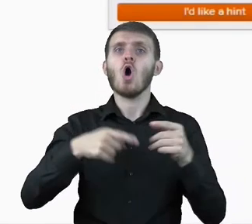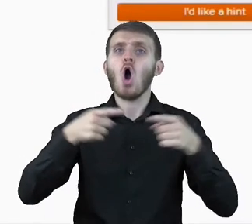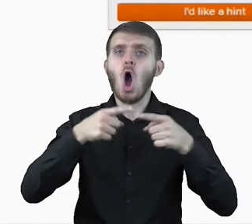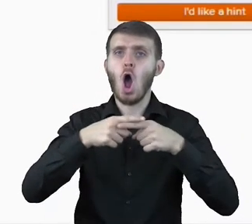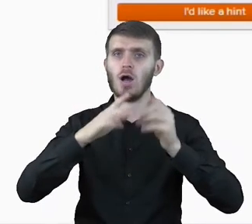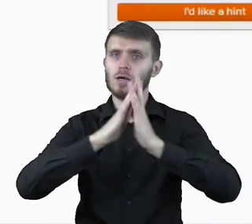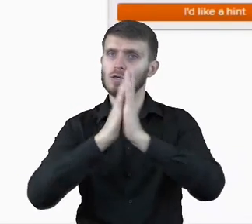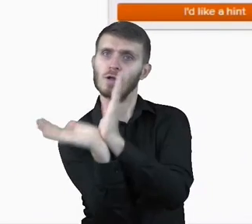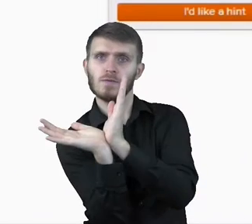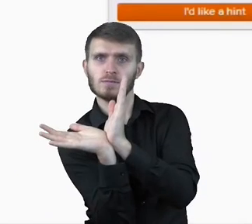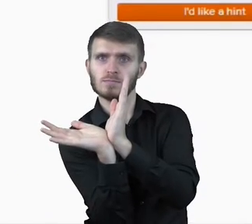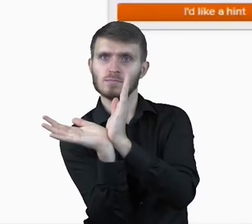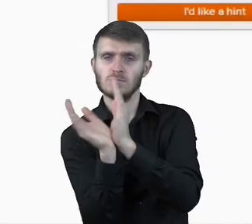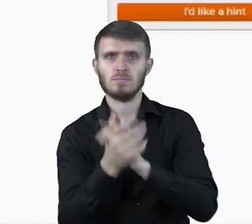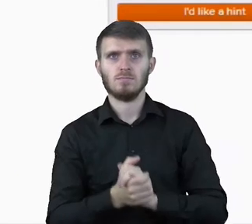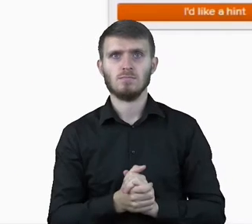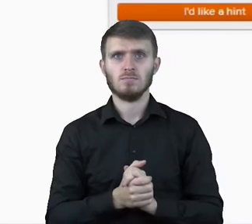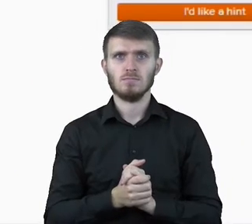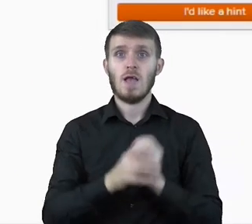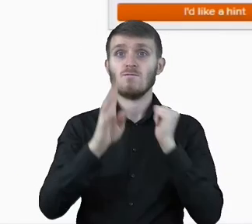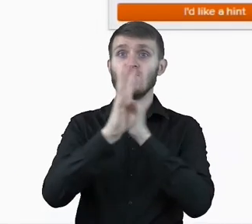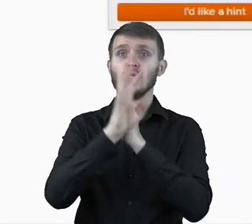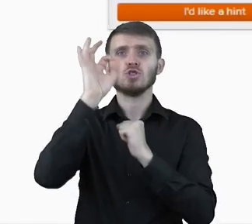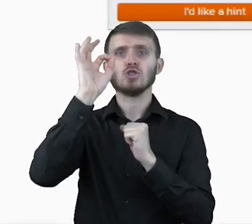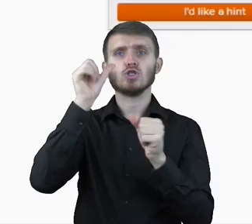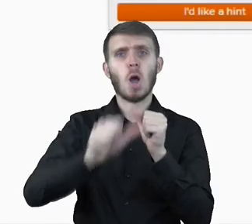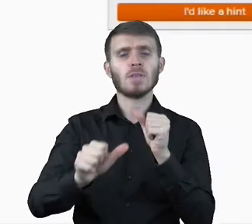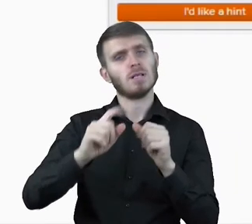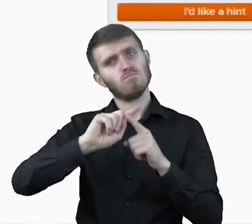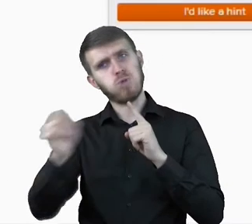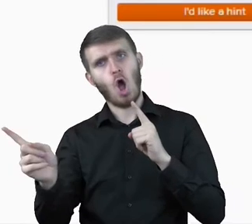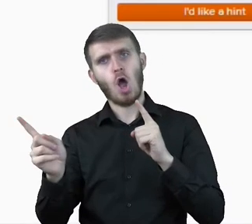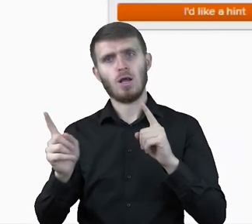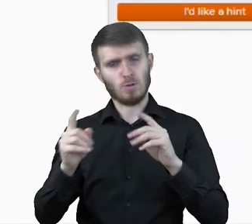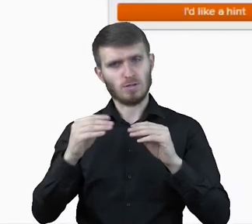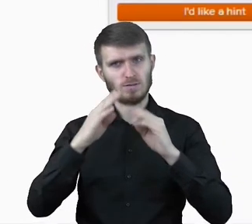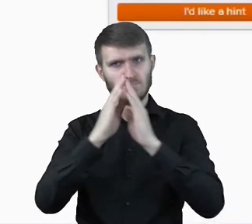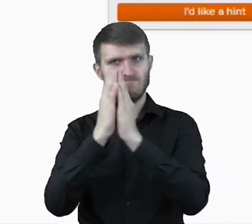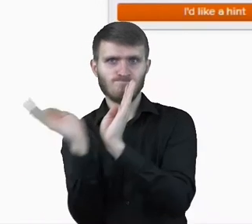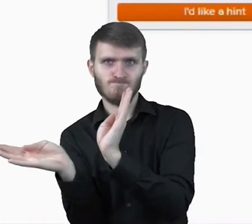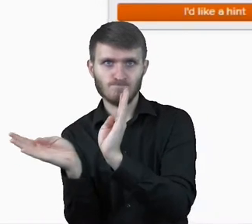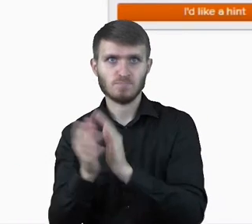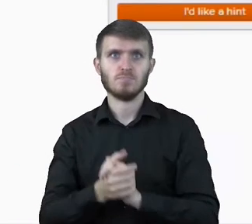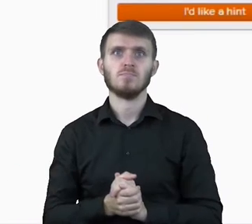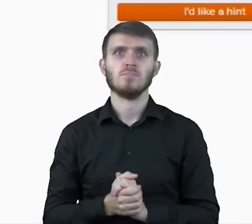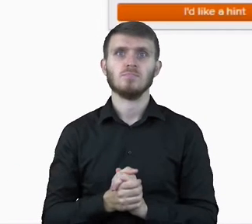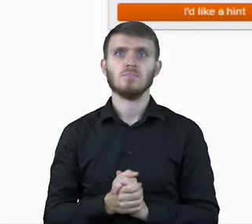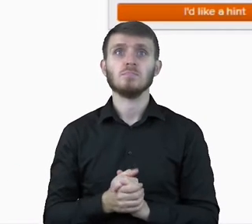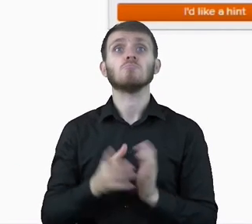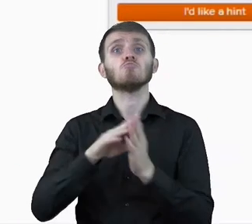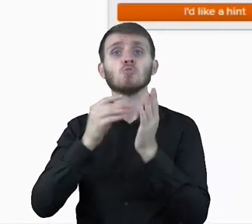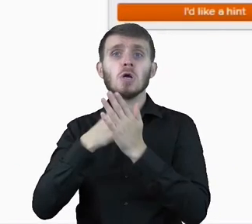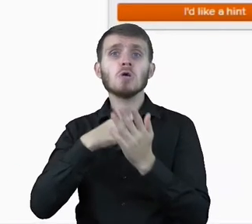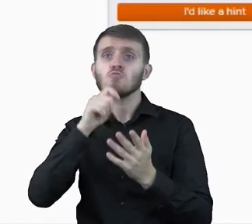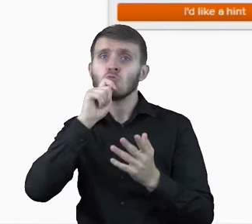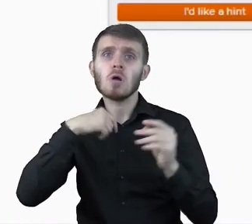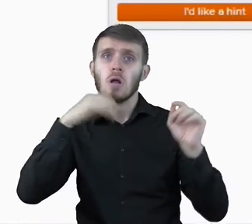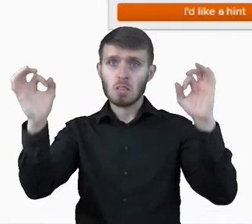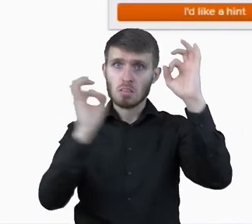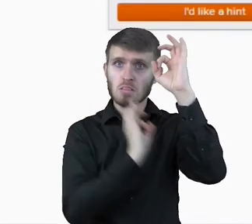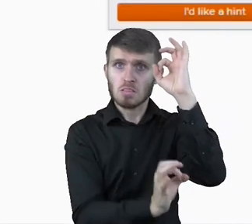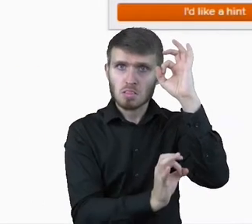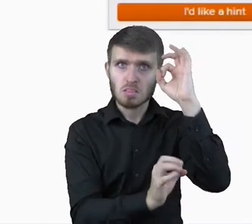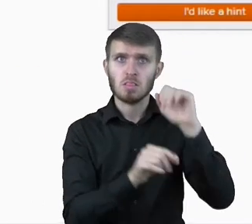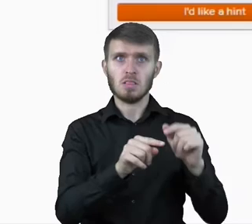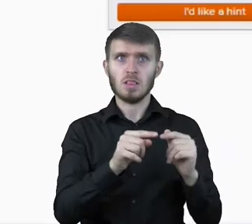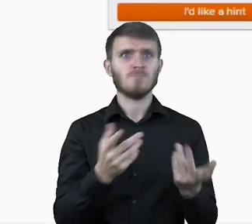rozwarty. Sprawdźmy, co się stanie, jeśli wstawimy to ramię tutaj, w ten punkt. Powstanie nam taki